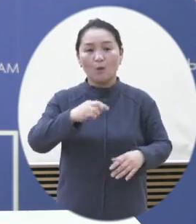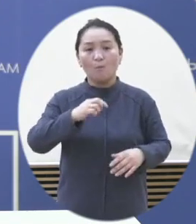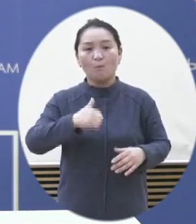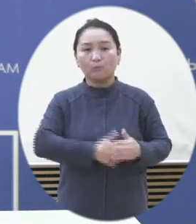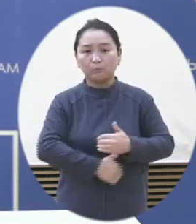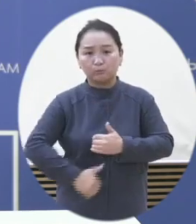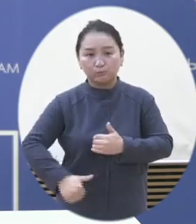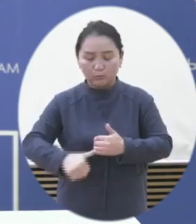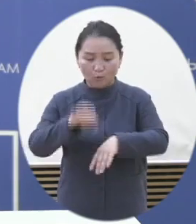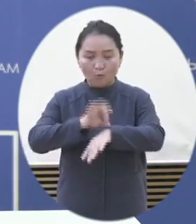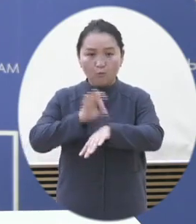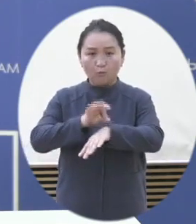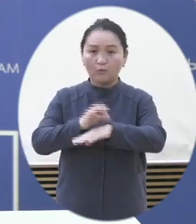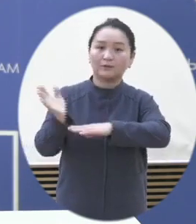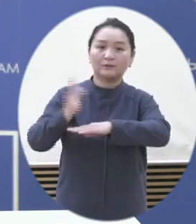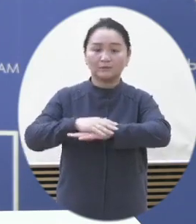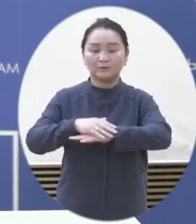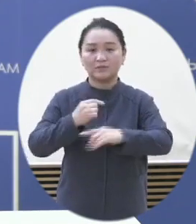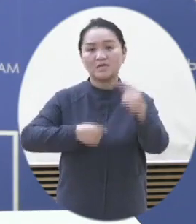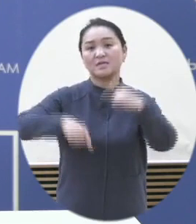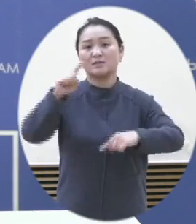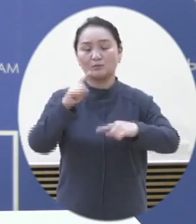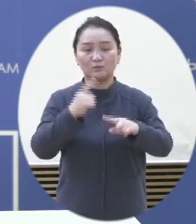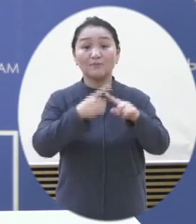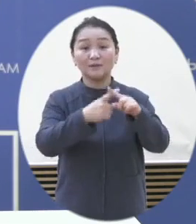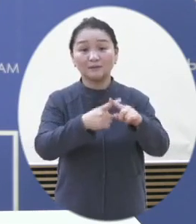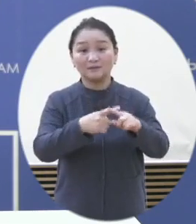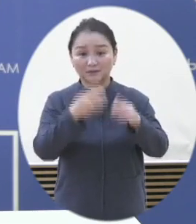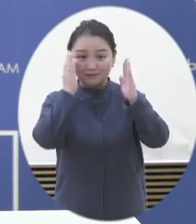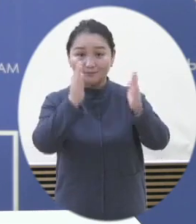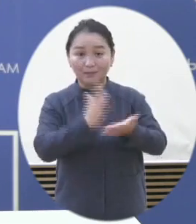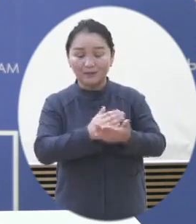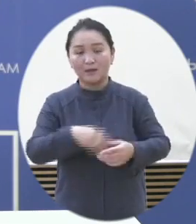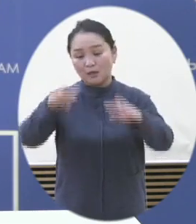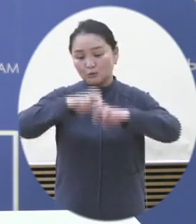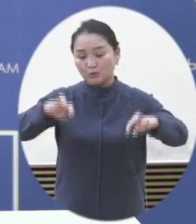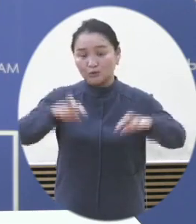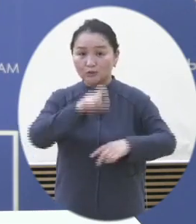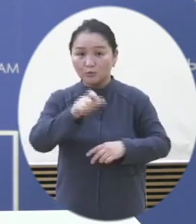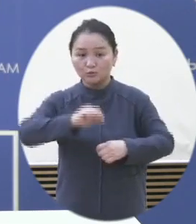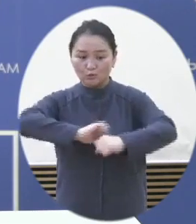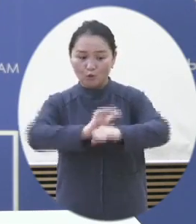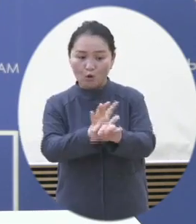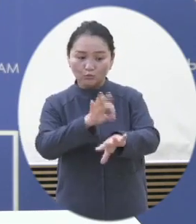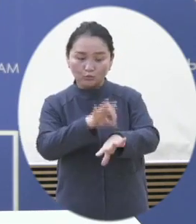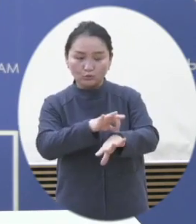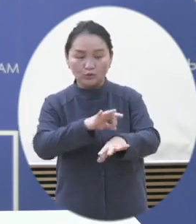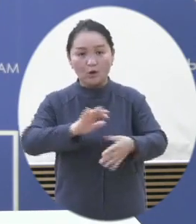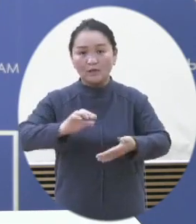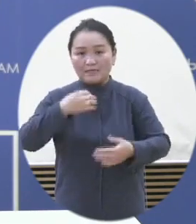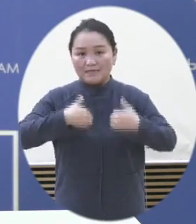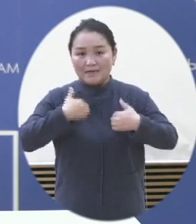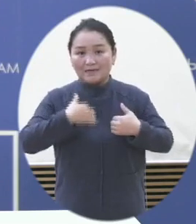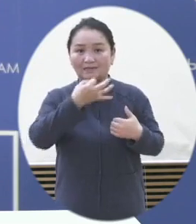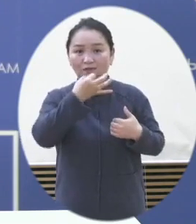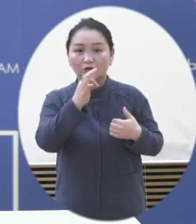тоо мэдэгдэхүү зүснэ гэж үтсэн байна. А ингээд судлаачид COVID-19-ийн халдвар үед нийт шаардлагатай эрс илрүүлэг за